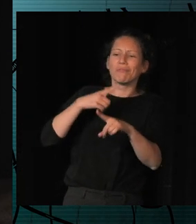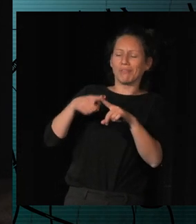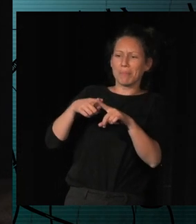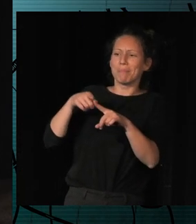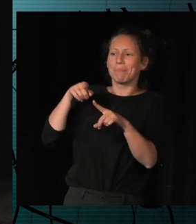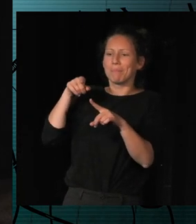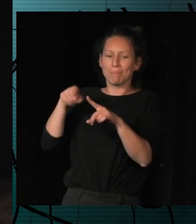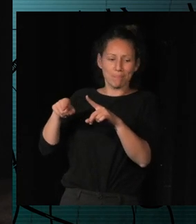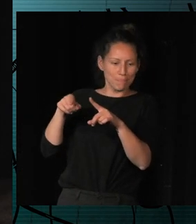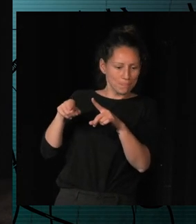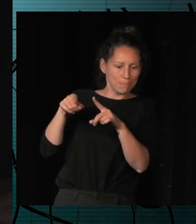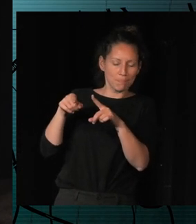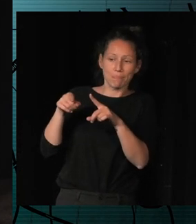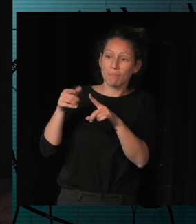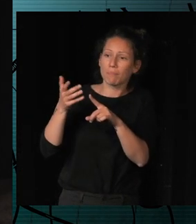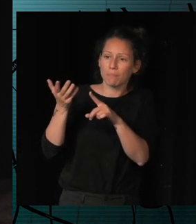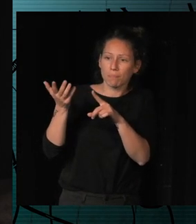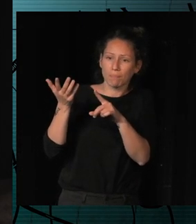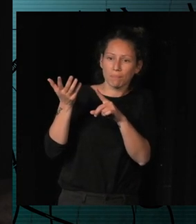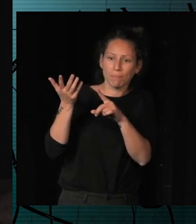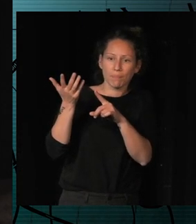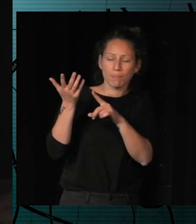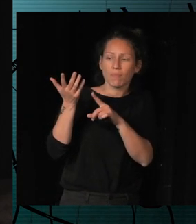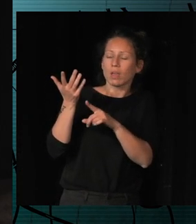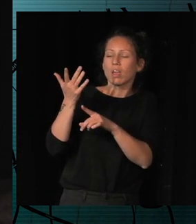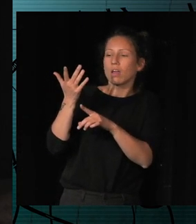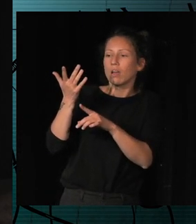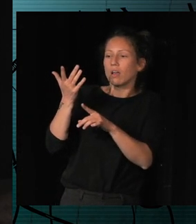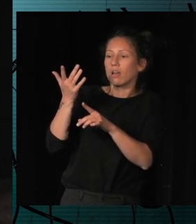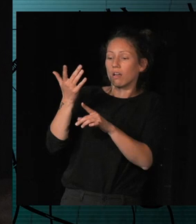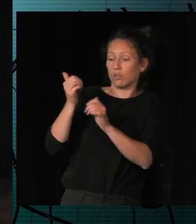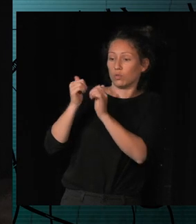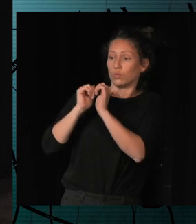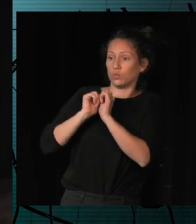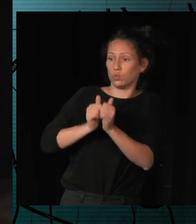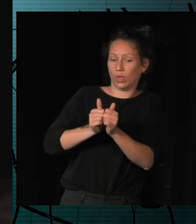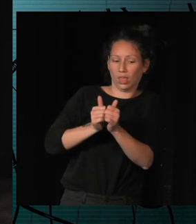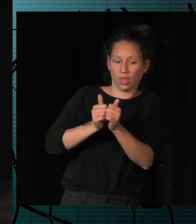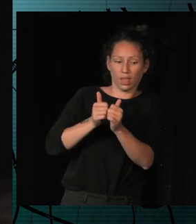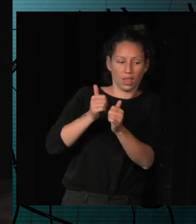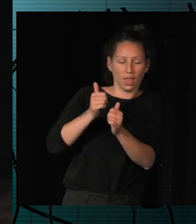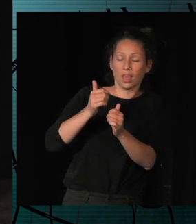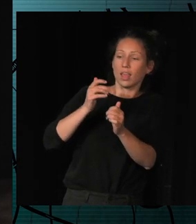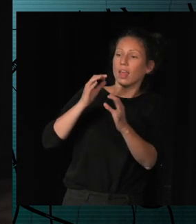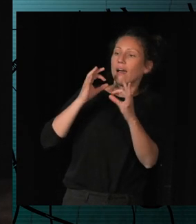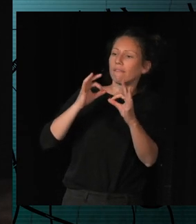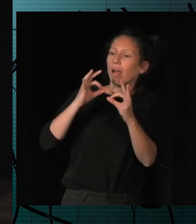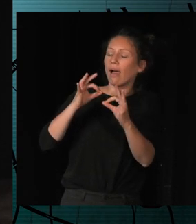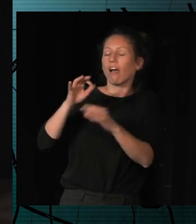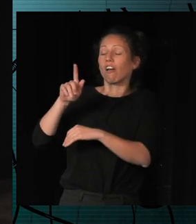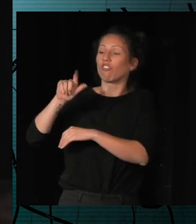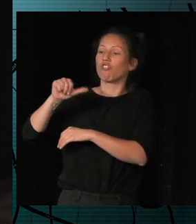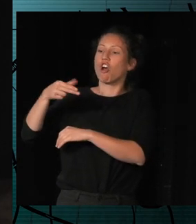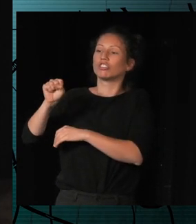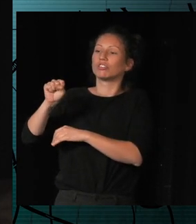cut alors à part le côté l'histoire avec le flic et le père qui a été un peu imposé à Gans par la proc parce que